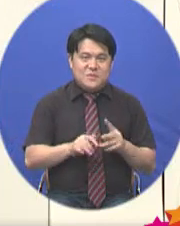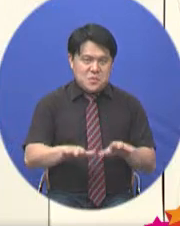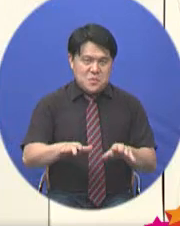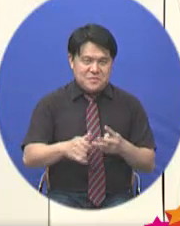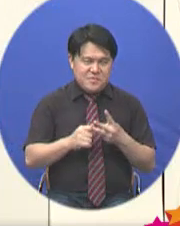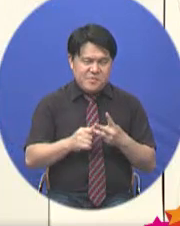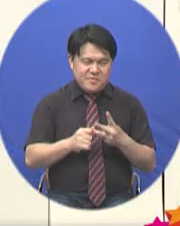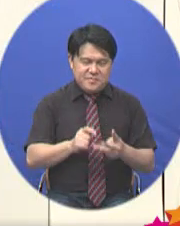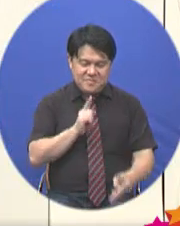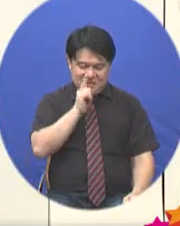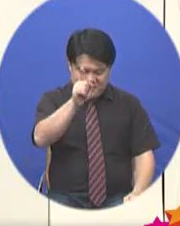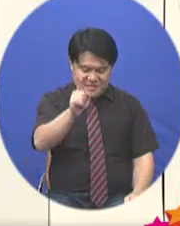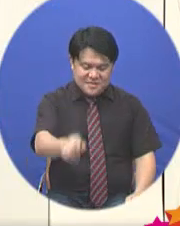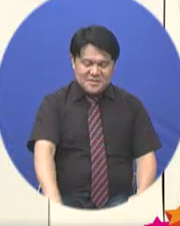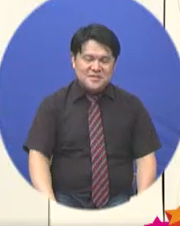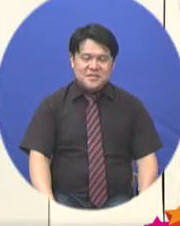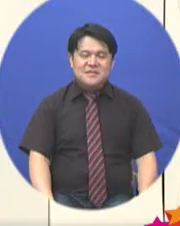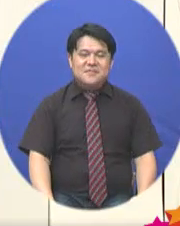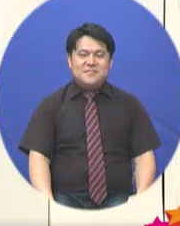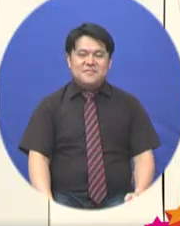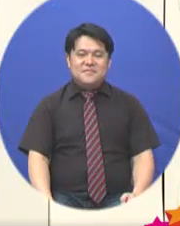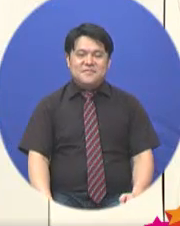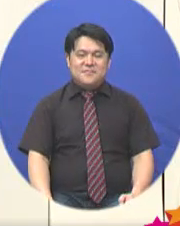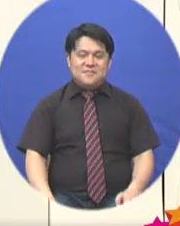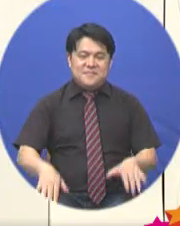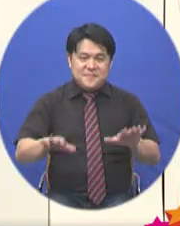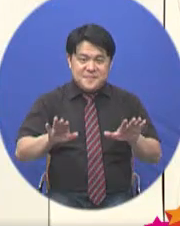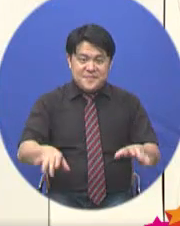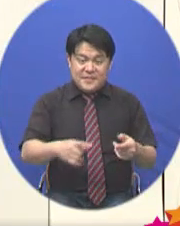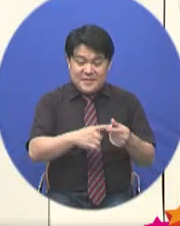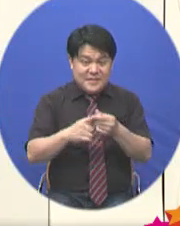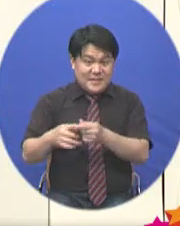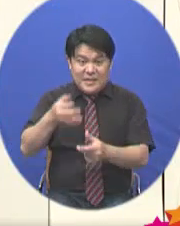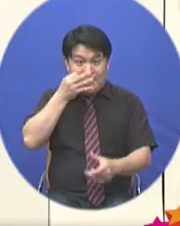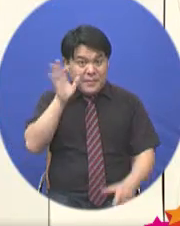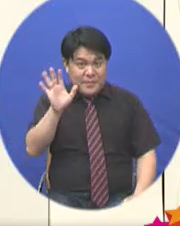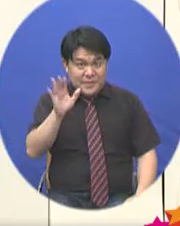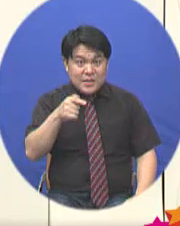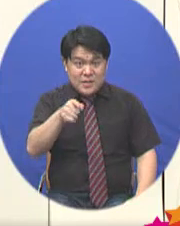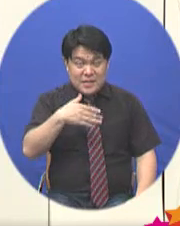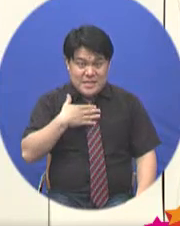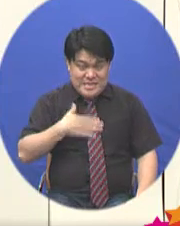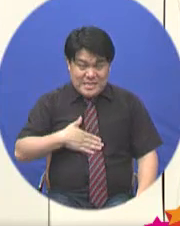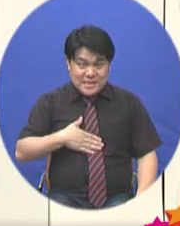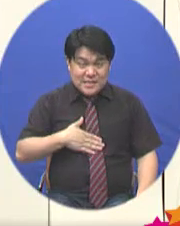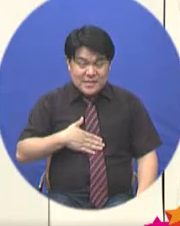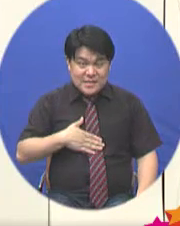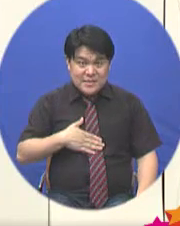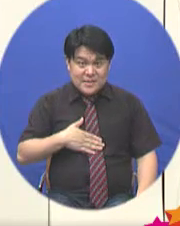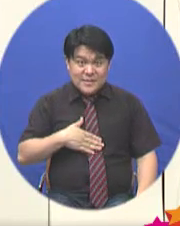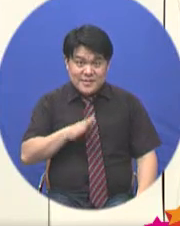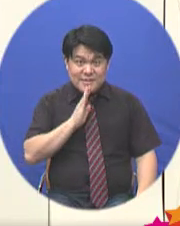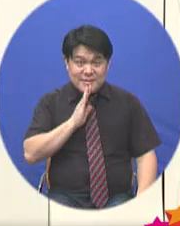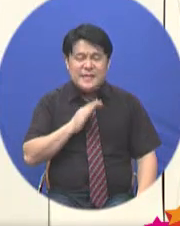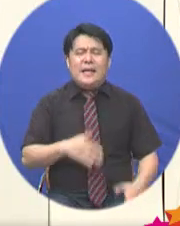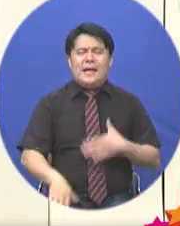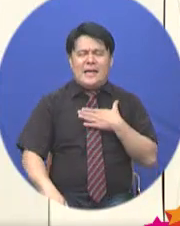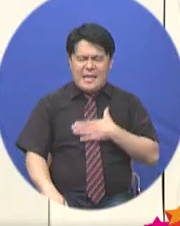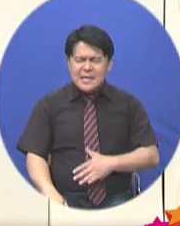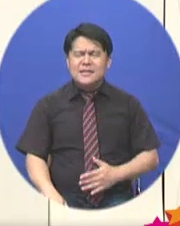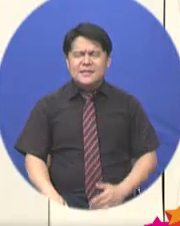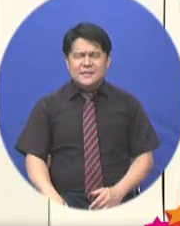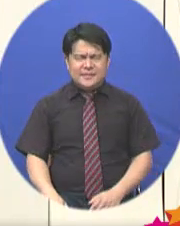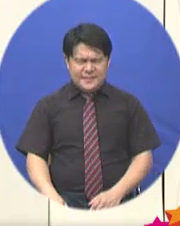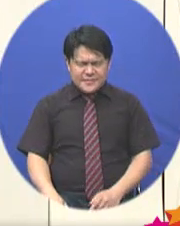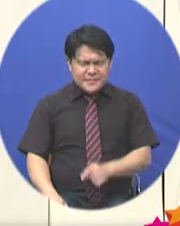세 번째 도전이야, 그렇죠? 예, 세 번째 도전. 이제 자막 근데, 보고 부르면 안 된다는 걸 이제 터득하신 거예요, 그렇죠? 아, 예, 예,